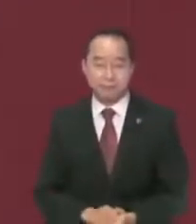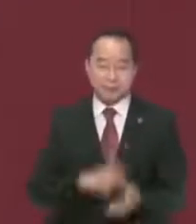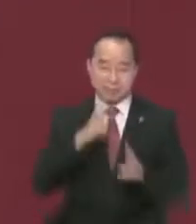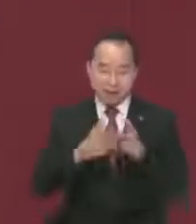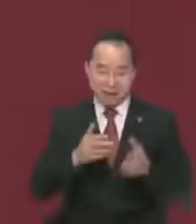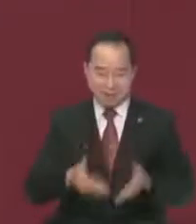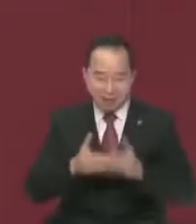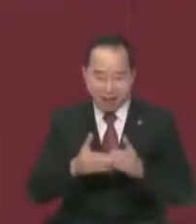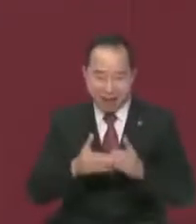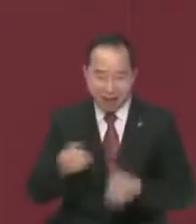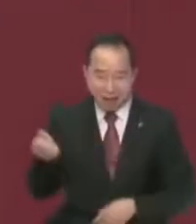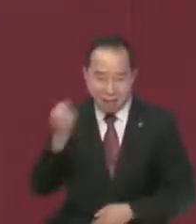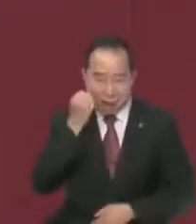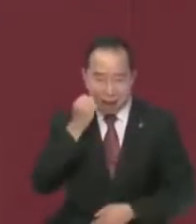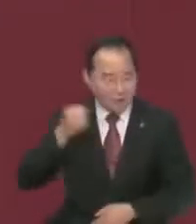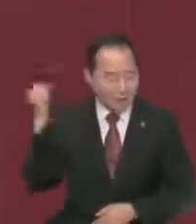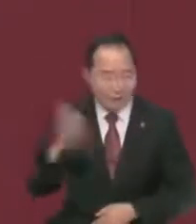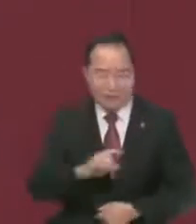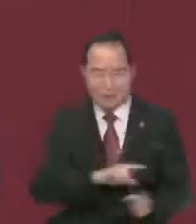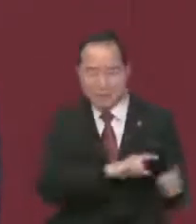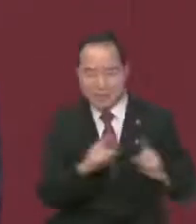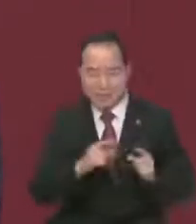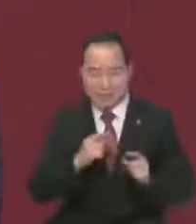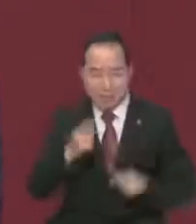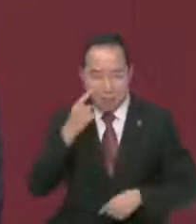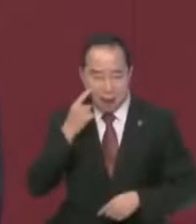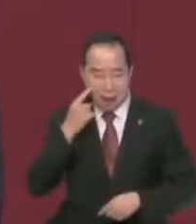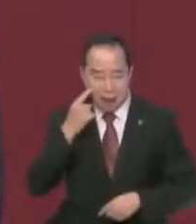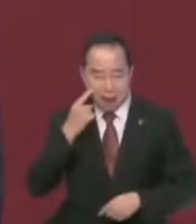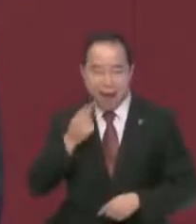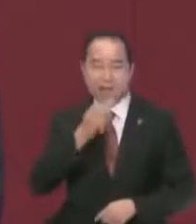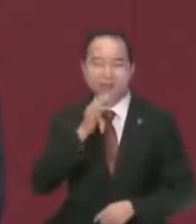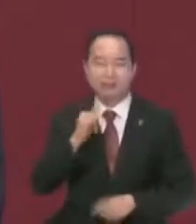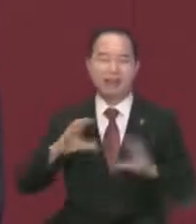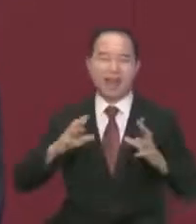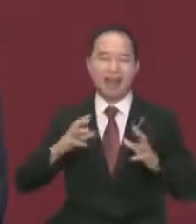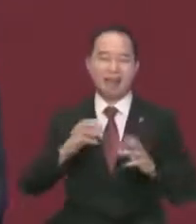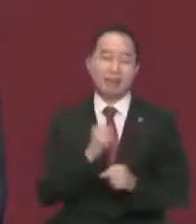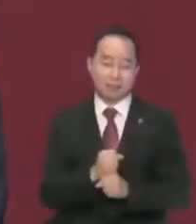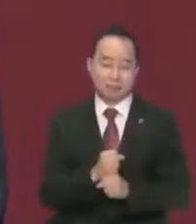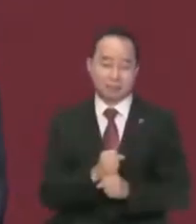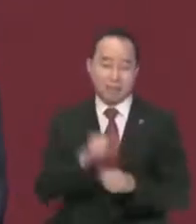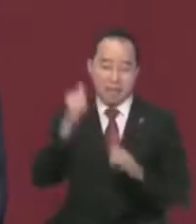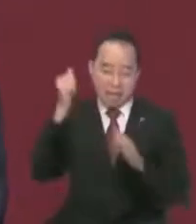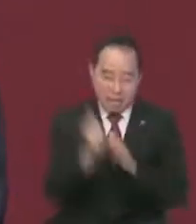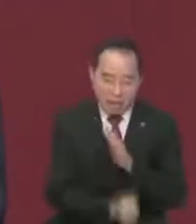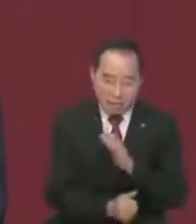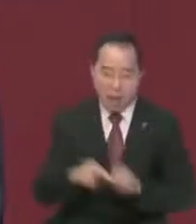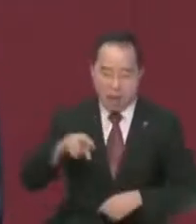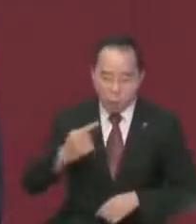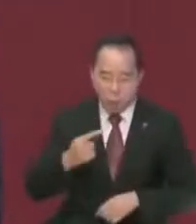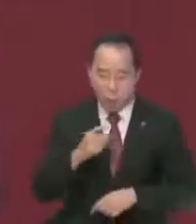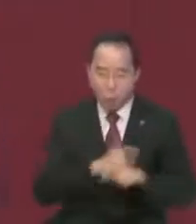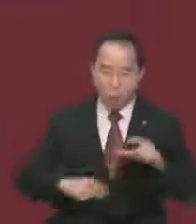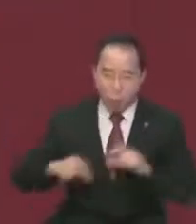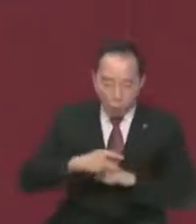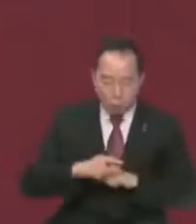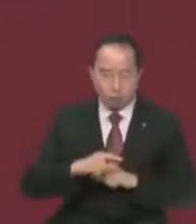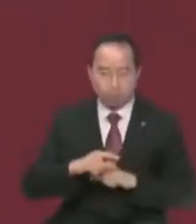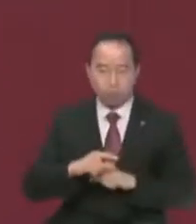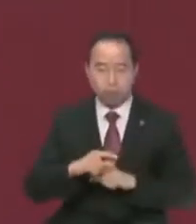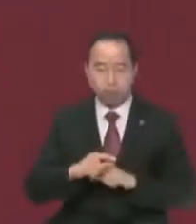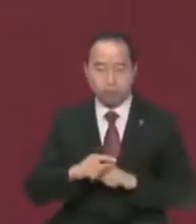실패해도 몇 번이든 다시 도전할 수 있는 나라로 변모시키겠습니다. 실패가 오히려 사회적 자산이 되는